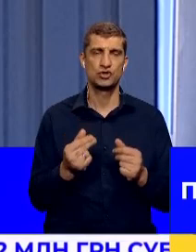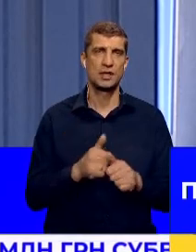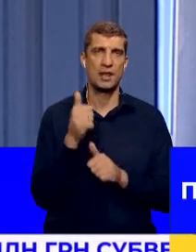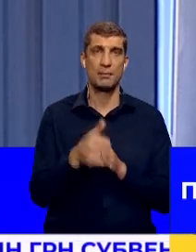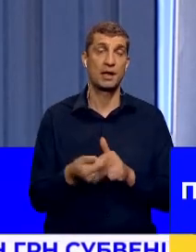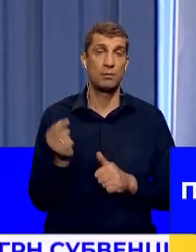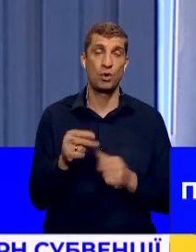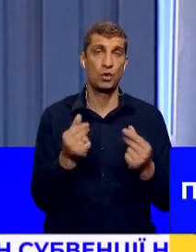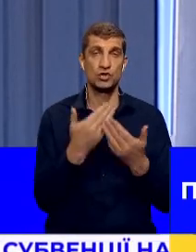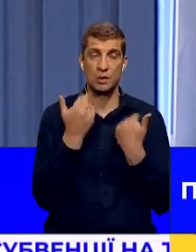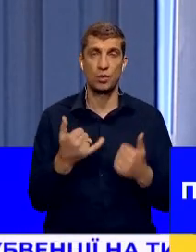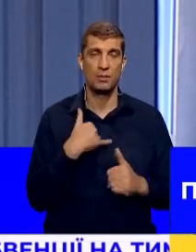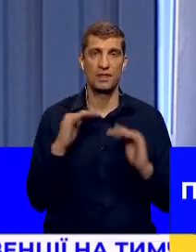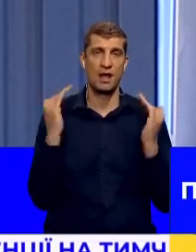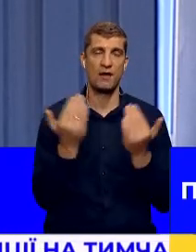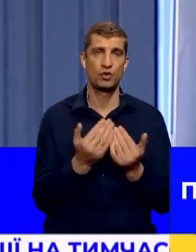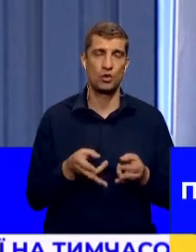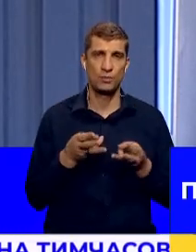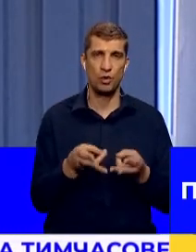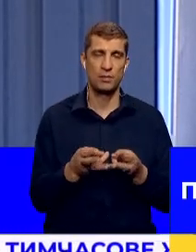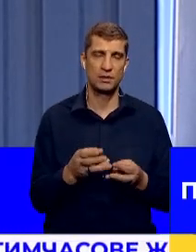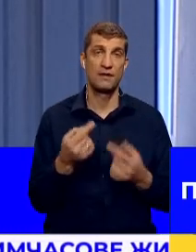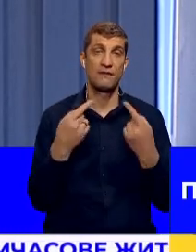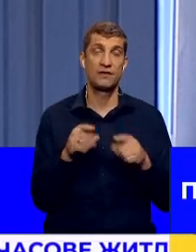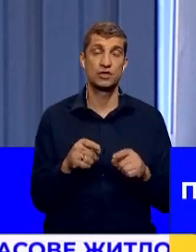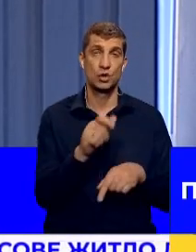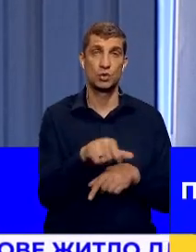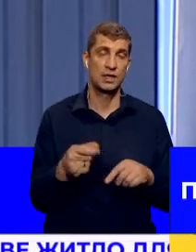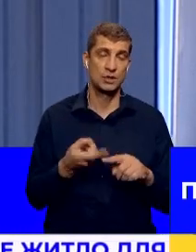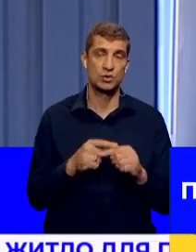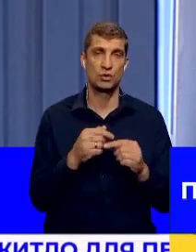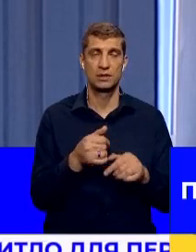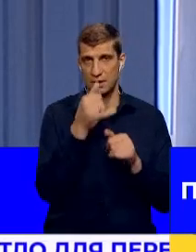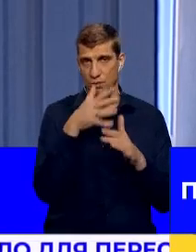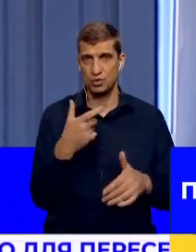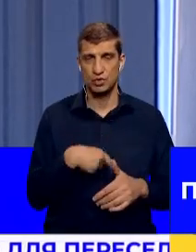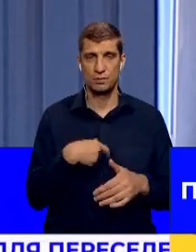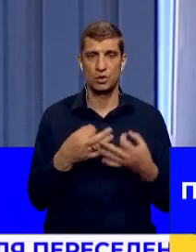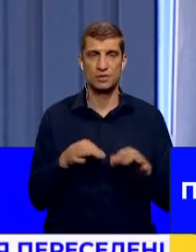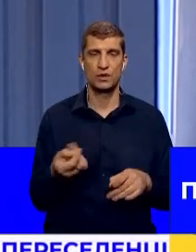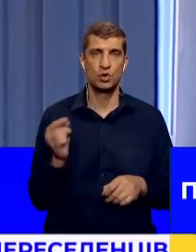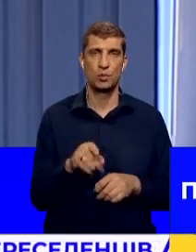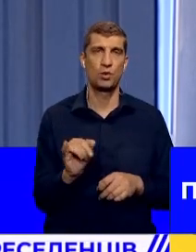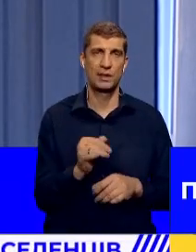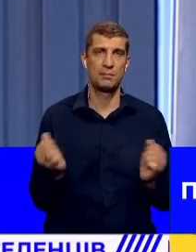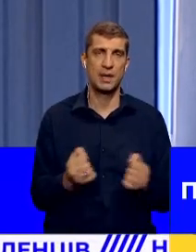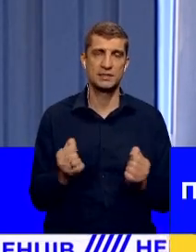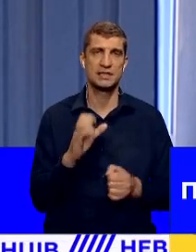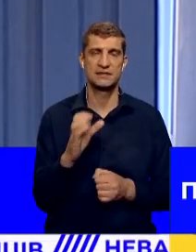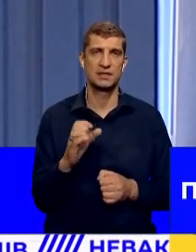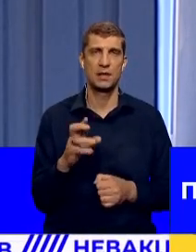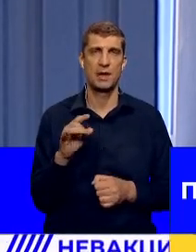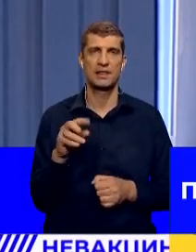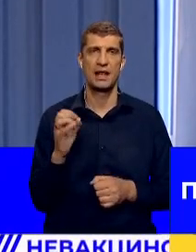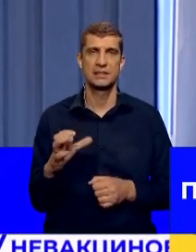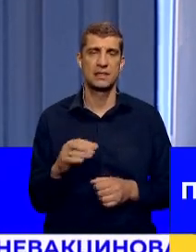грошей немає. В мене автономне опалення. Але в інших людей цього не можуть собі дозволити, тому й мерзнуть. Світлана